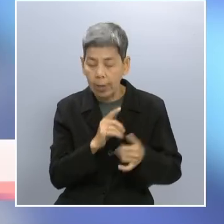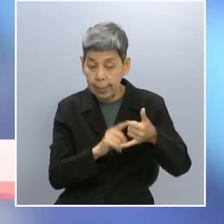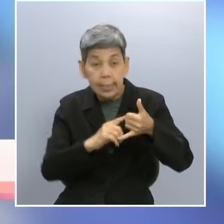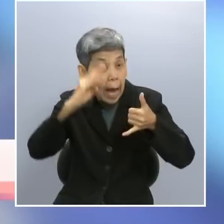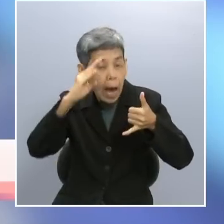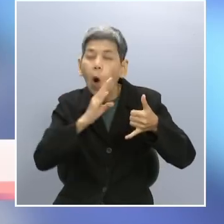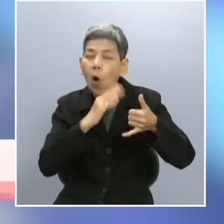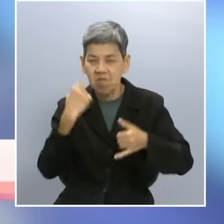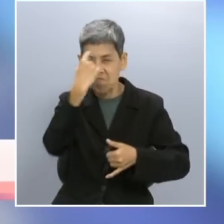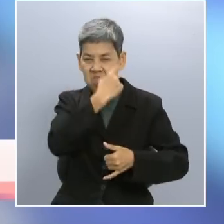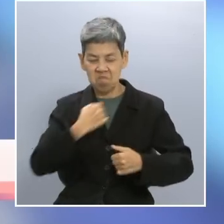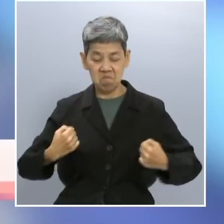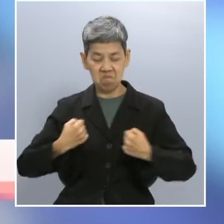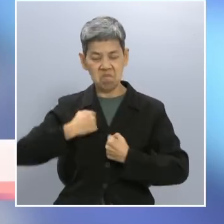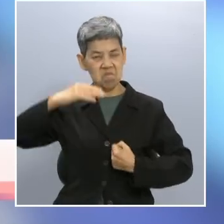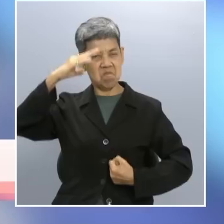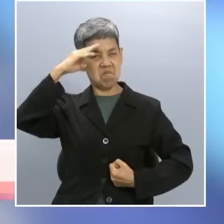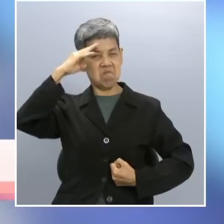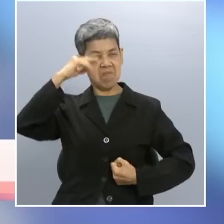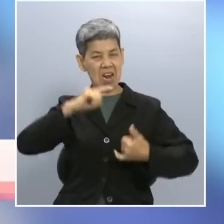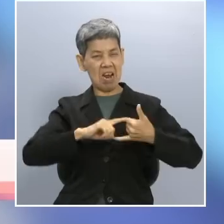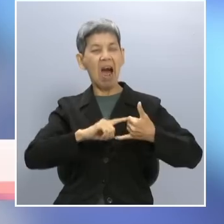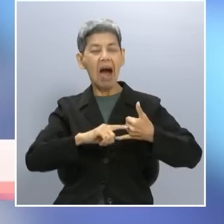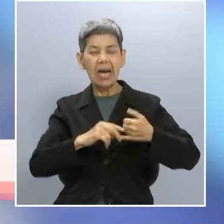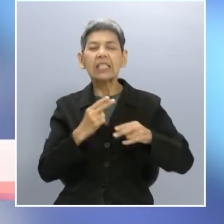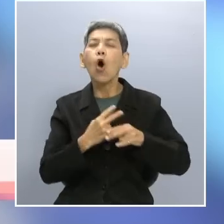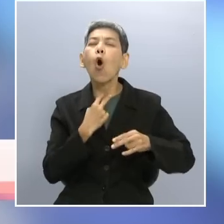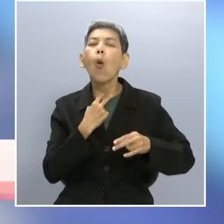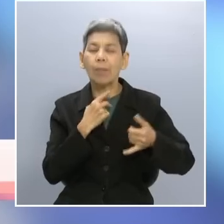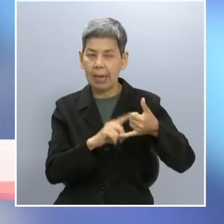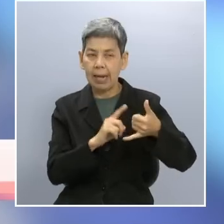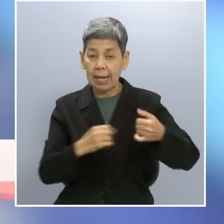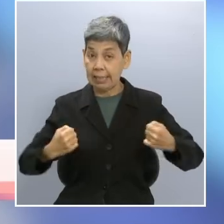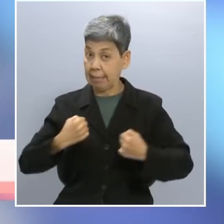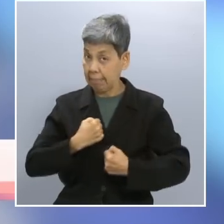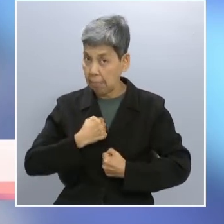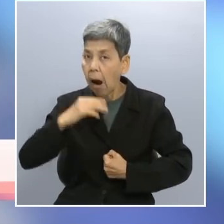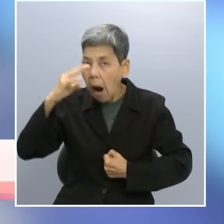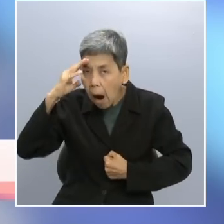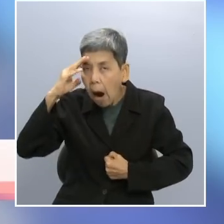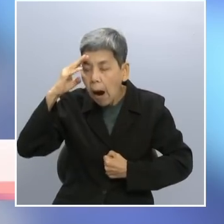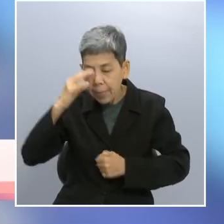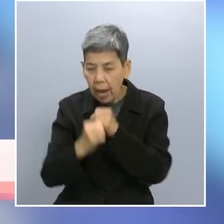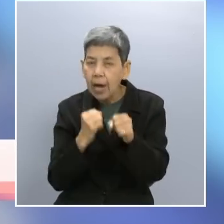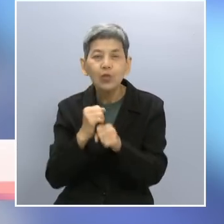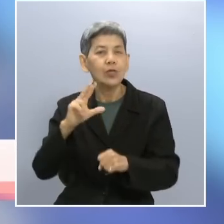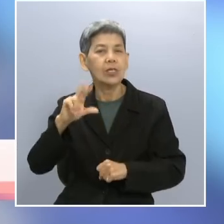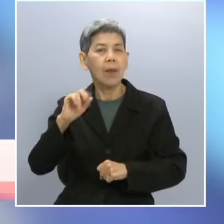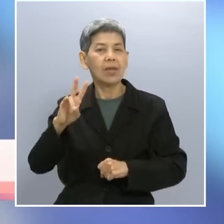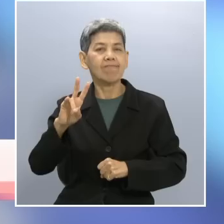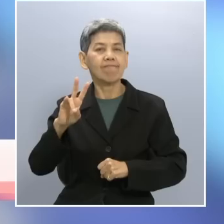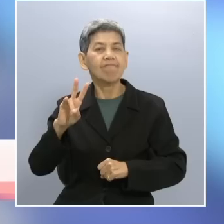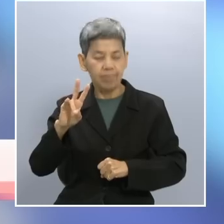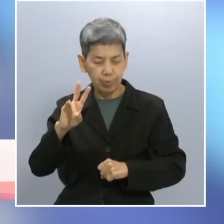ไงจากกบอ๊บๆนะใส่ชุดเห็นไหมล่ะนี่อายุนี่ 37ปีนะครับ